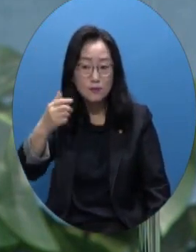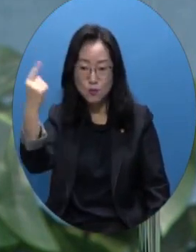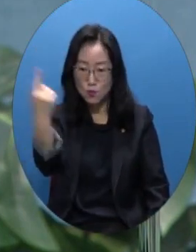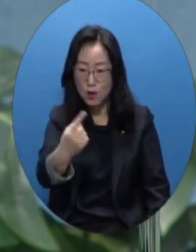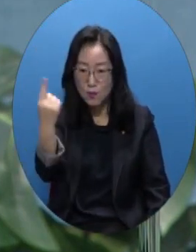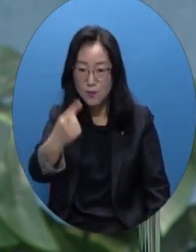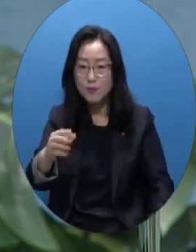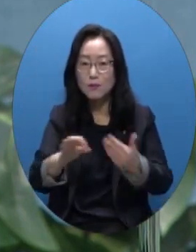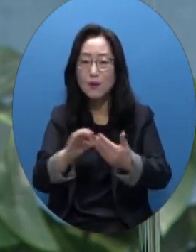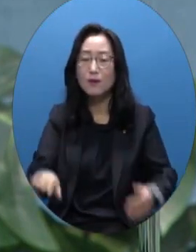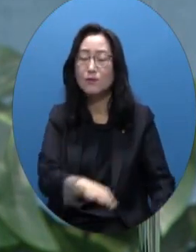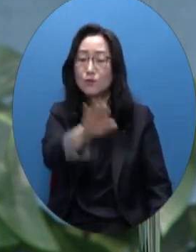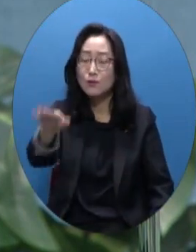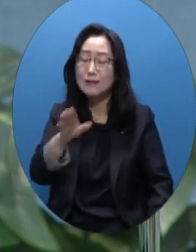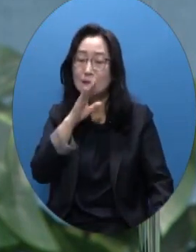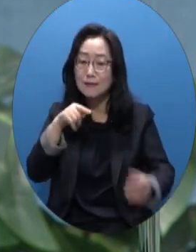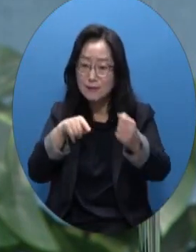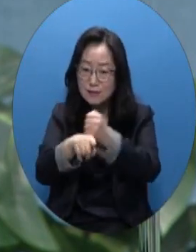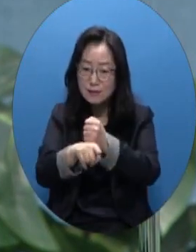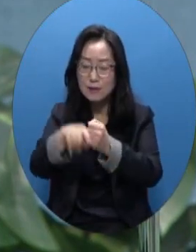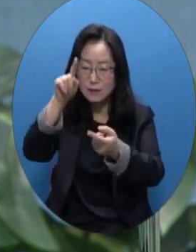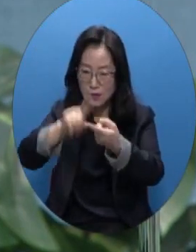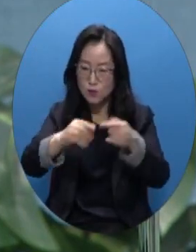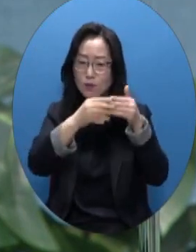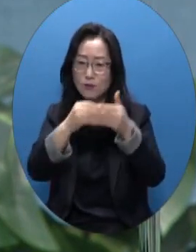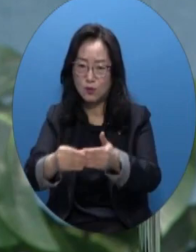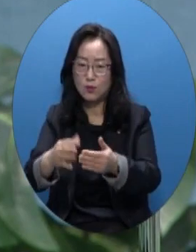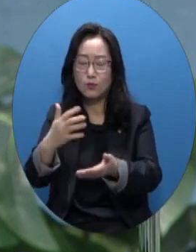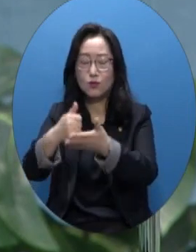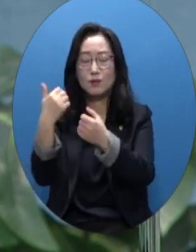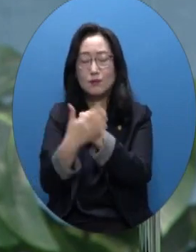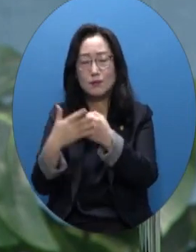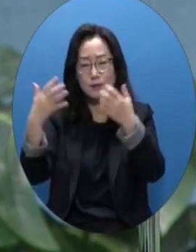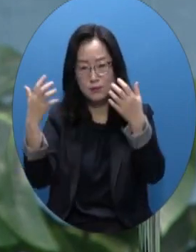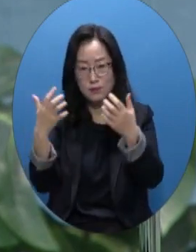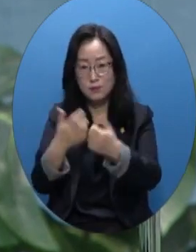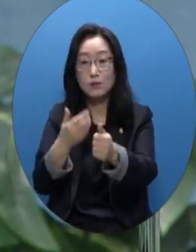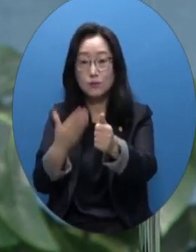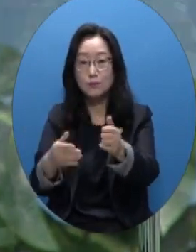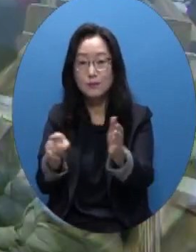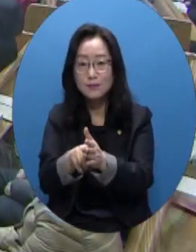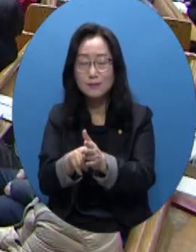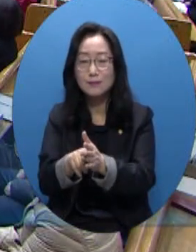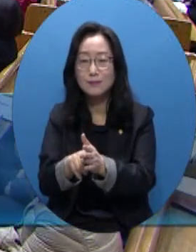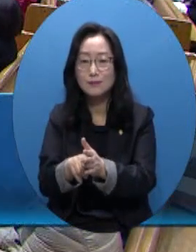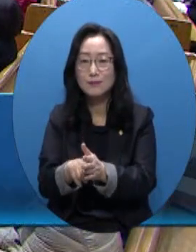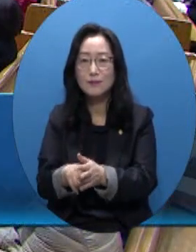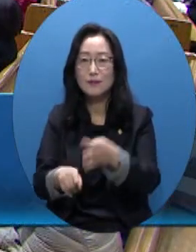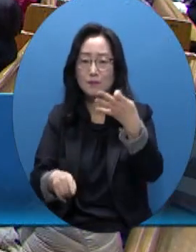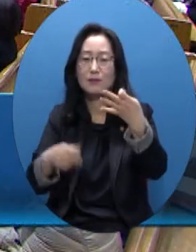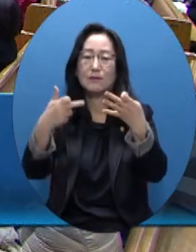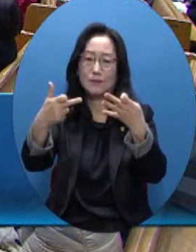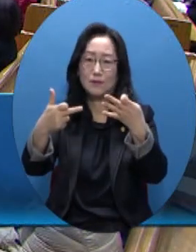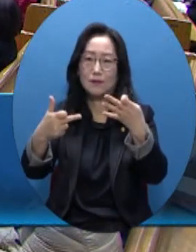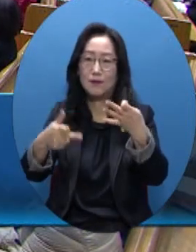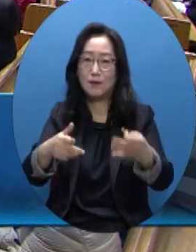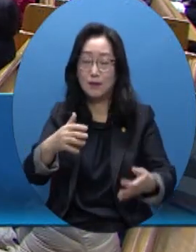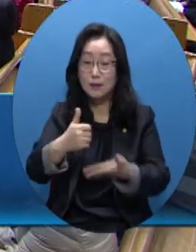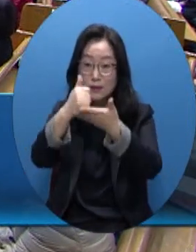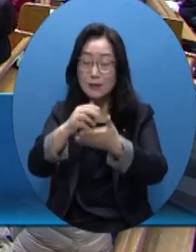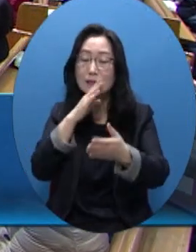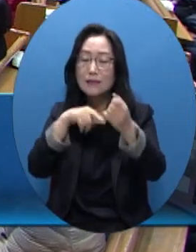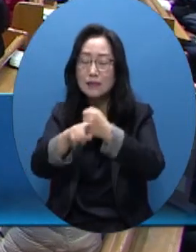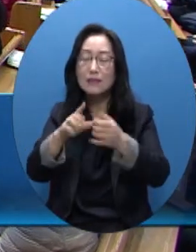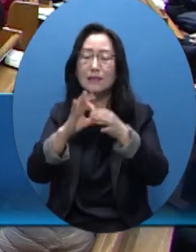1000개 소리를 진리 카드 린도 하시고 질 위원으로 충만 하게 만들어 주실 것입니다 지사장 17 절입니다 그런 길리 의